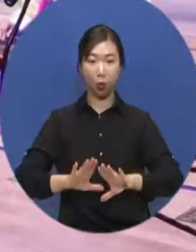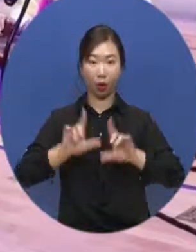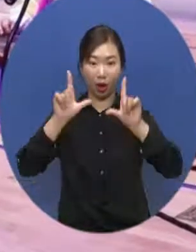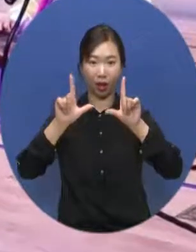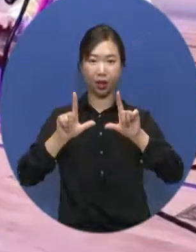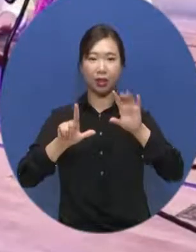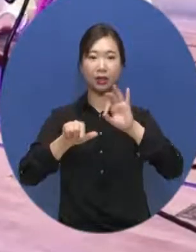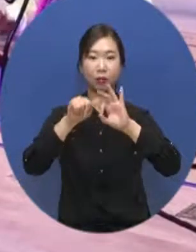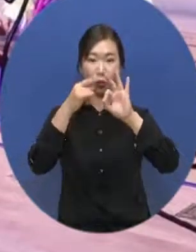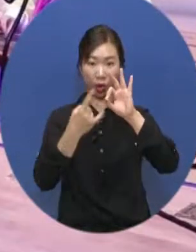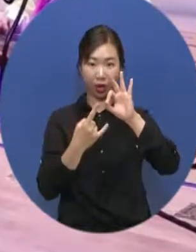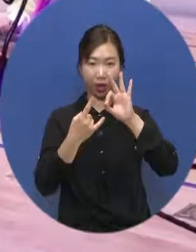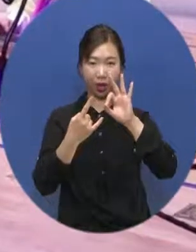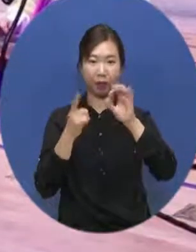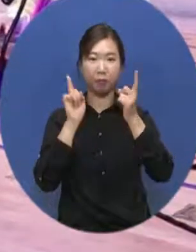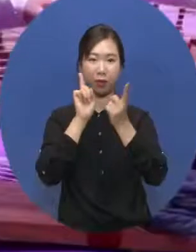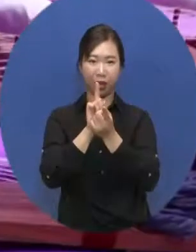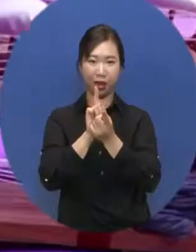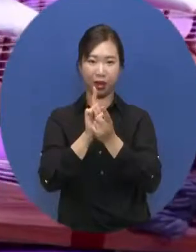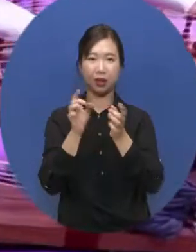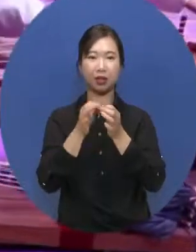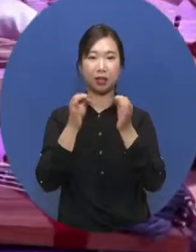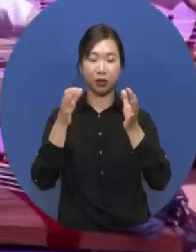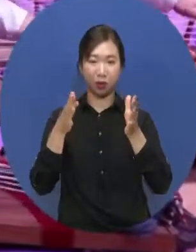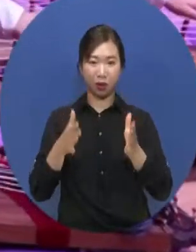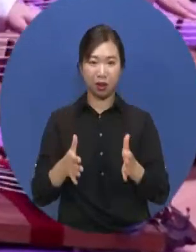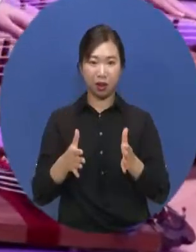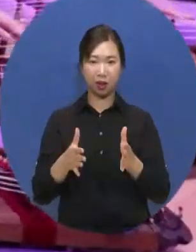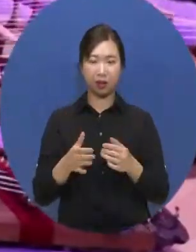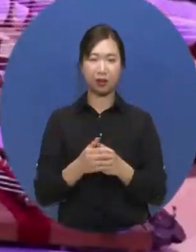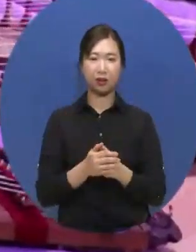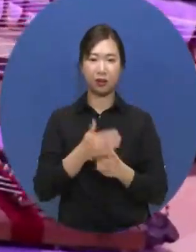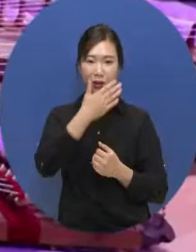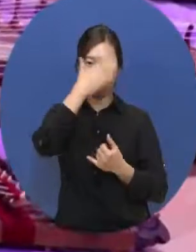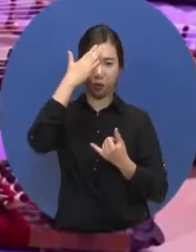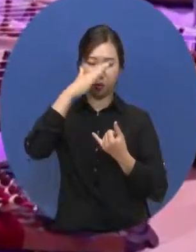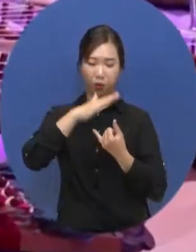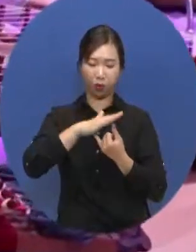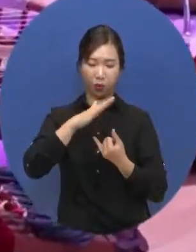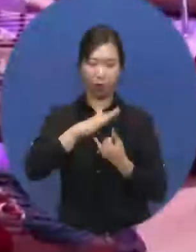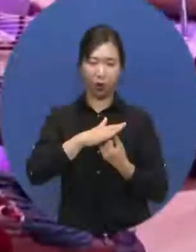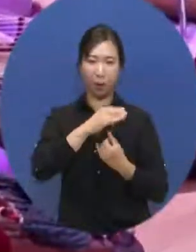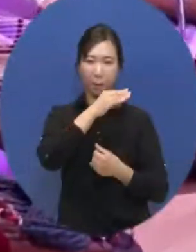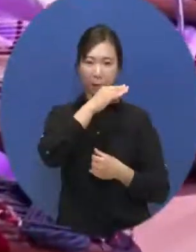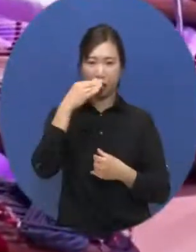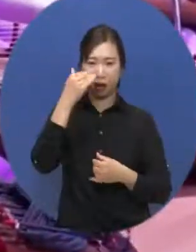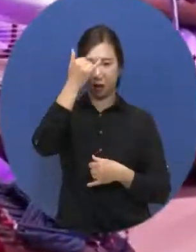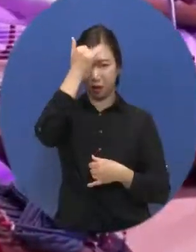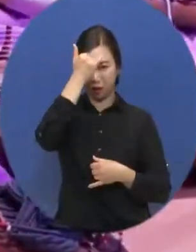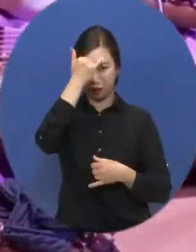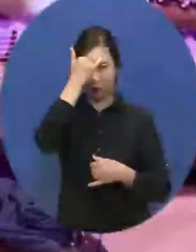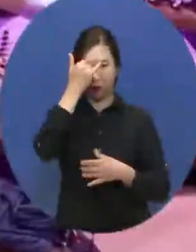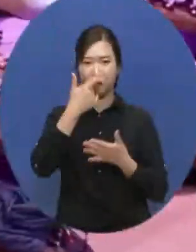맞이했는데요. 네. 그동안 시흥시 청소년들의 바른 인성하고 네. 예절 교육을 위해서